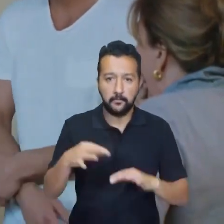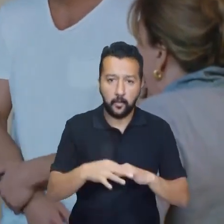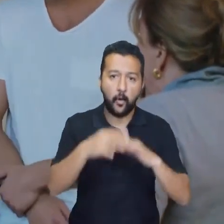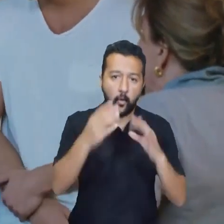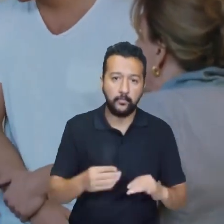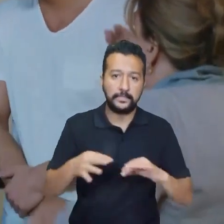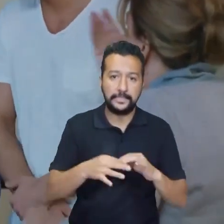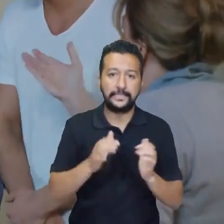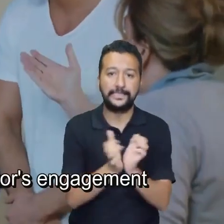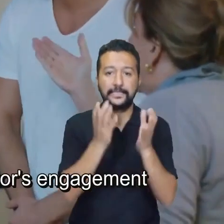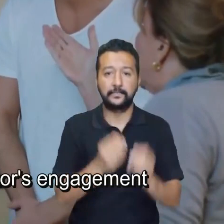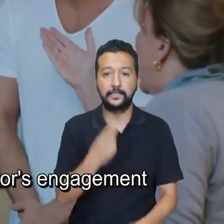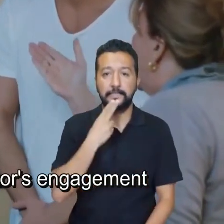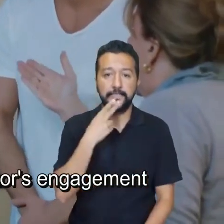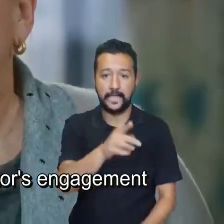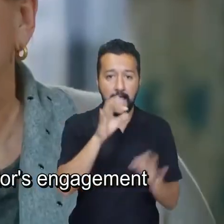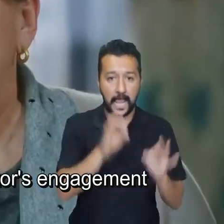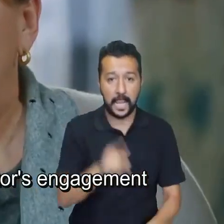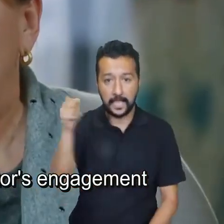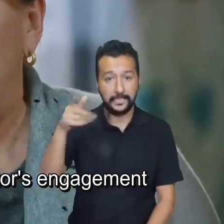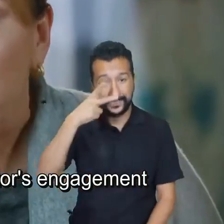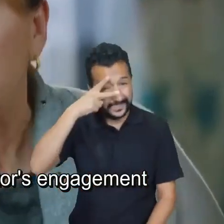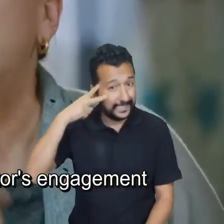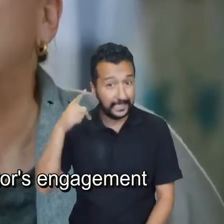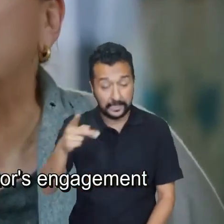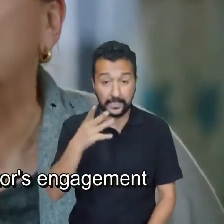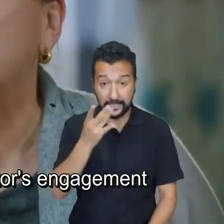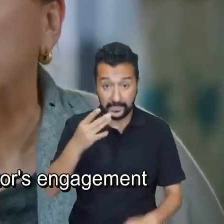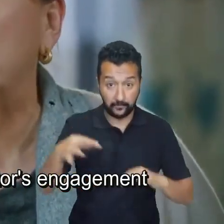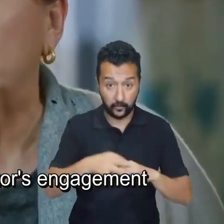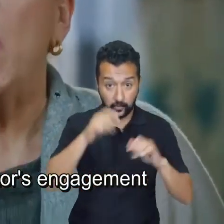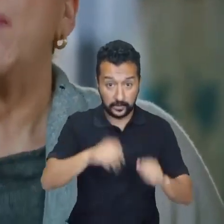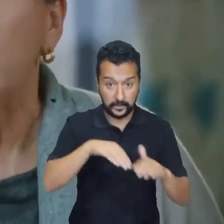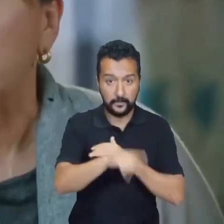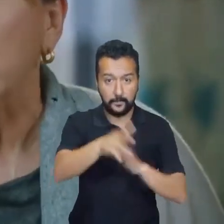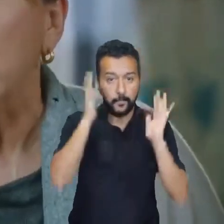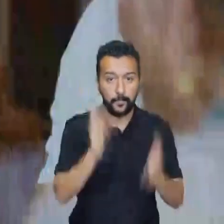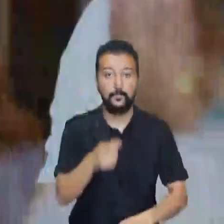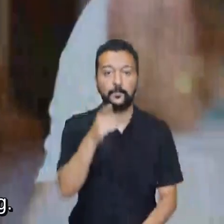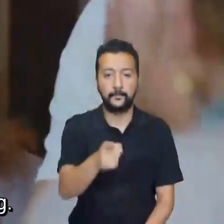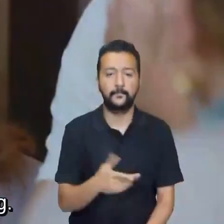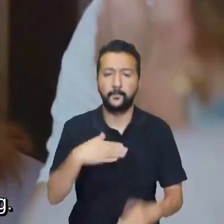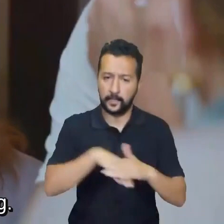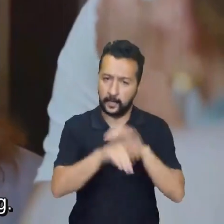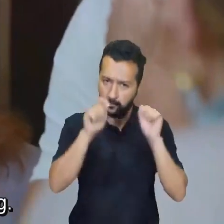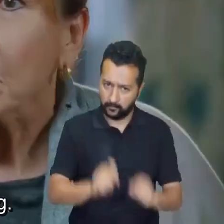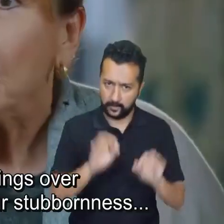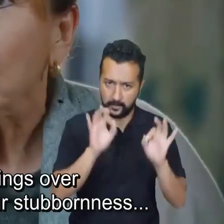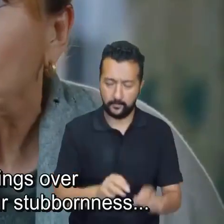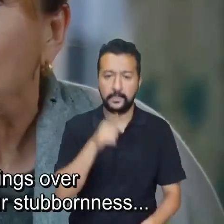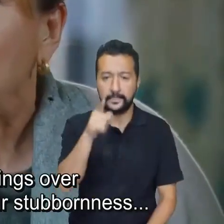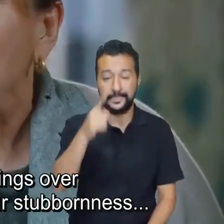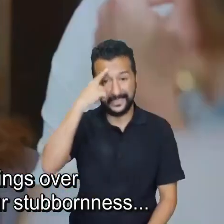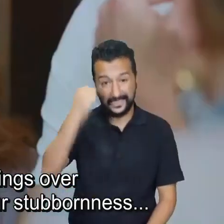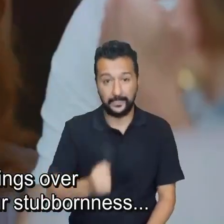diye. Sıkışınca da... Kız sen hala o sahtekarın nişan yüzüğünü mü saklıyorsun? Tüm sana. Saklıyorum tabii.